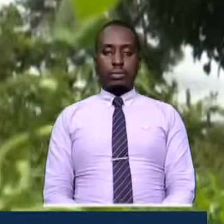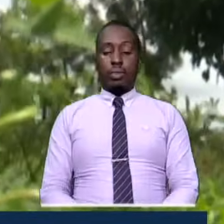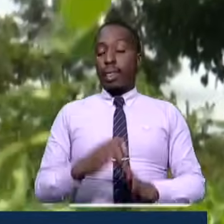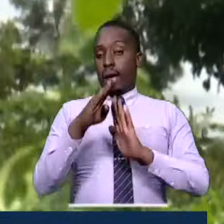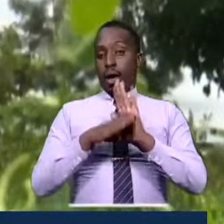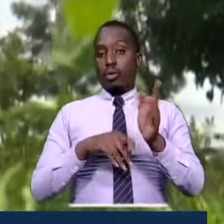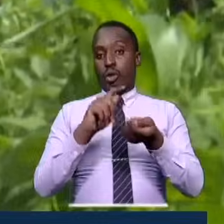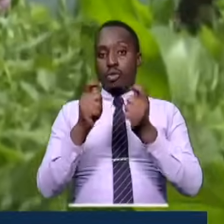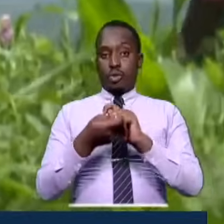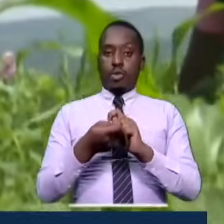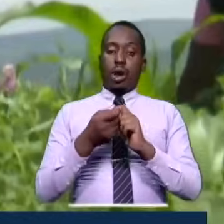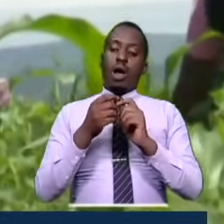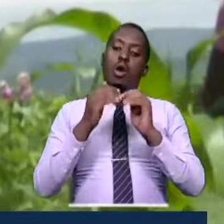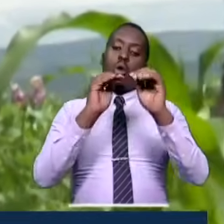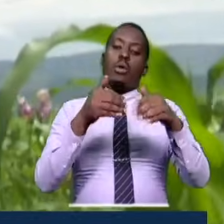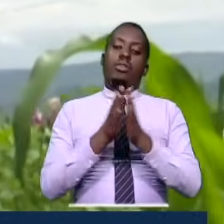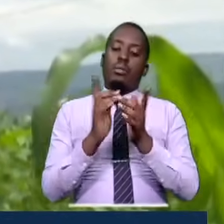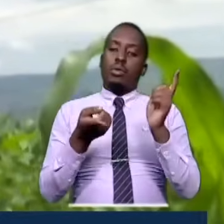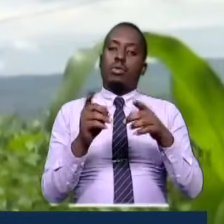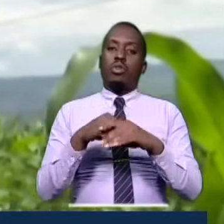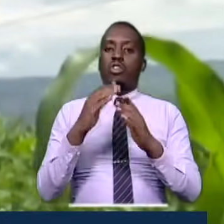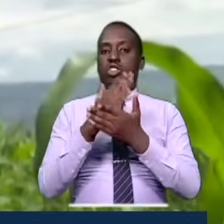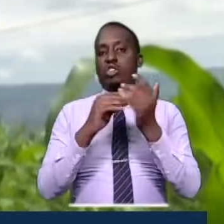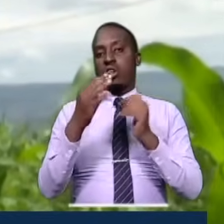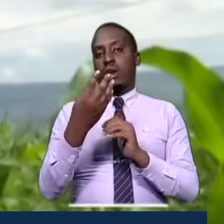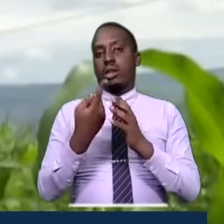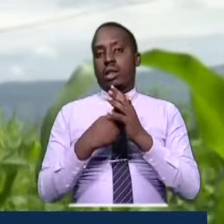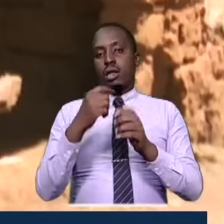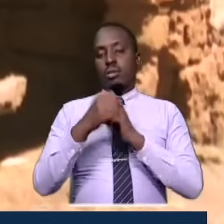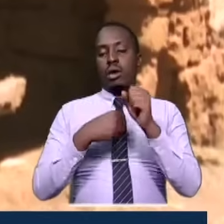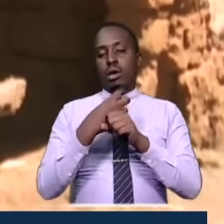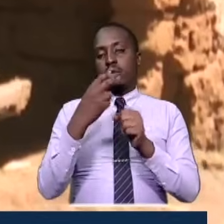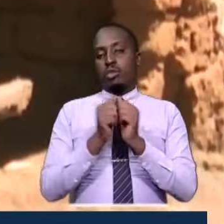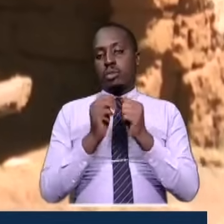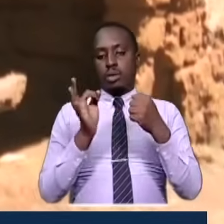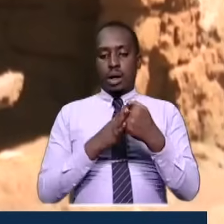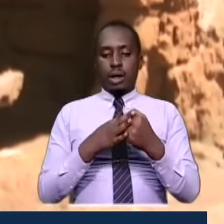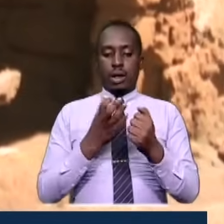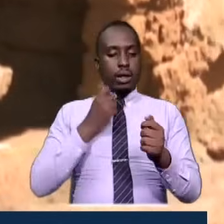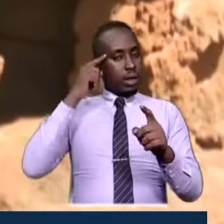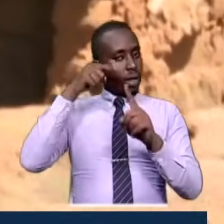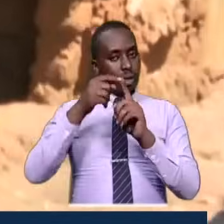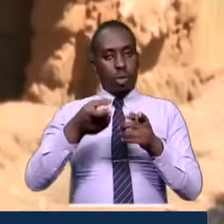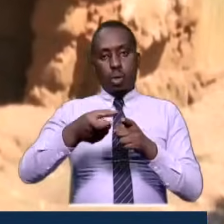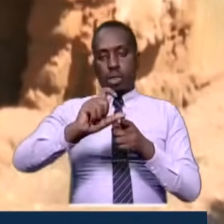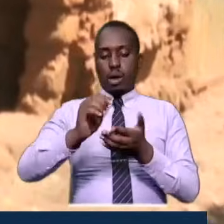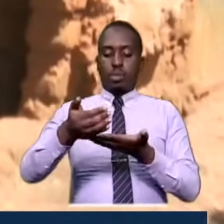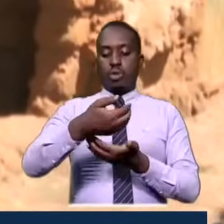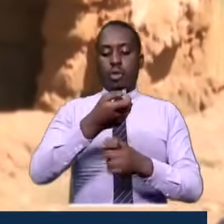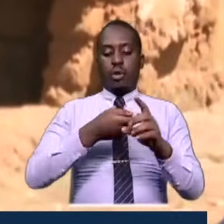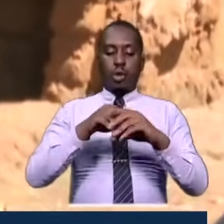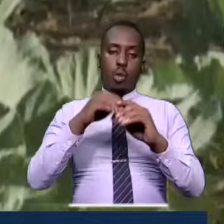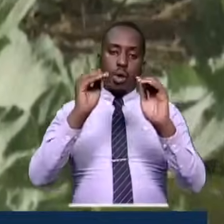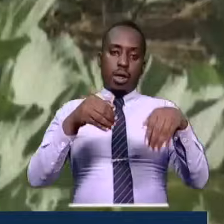Gahunda yo kuvugurura ubuhinzi n'ubworozi icyiciro cya kane cyatangiye muri 2018 hagamijwe kuzamura umusaruro ukomoka ku